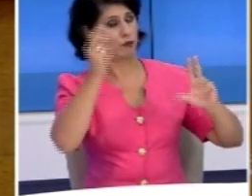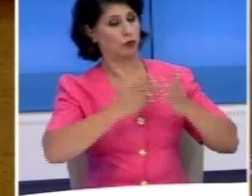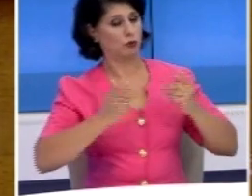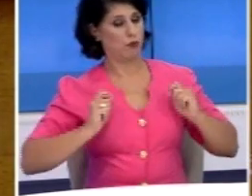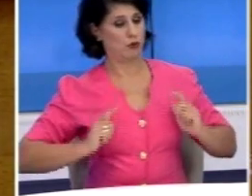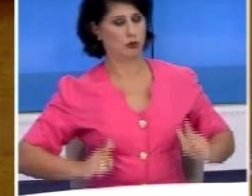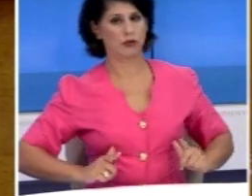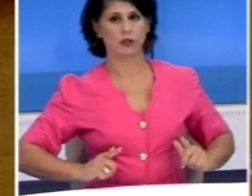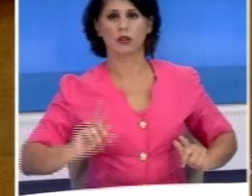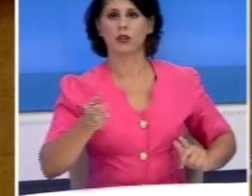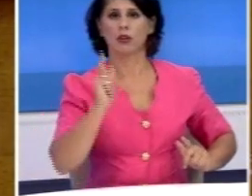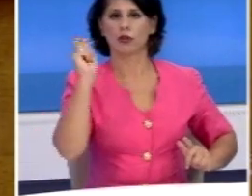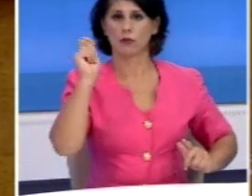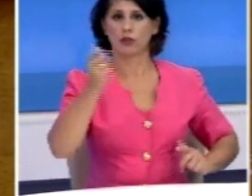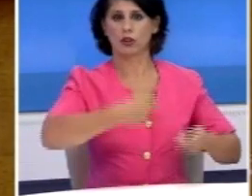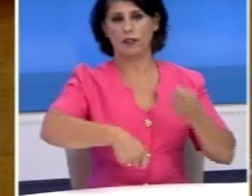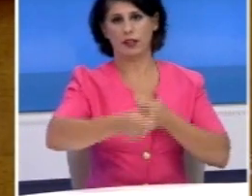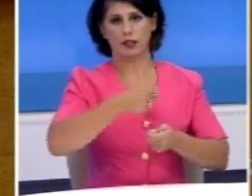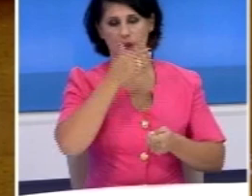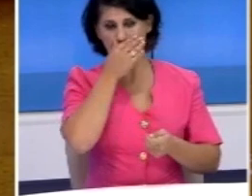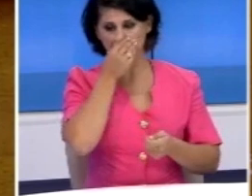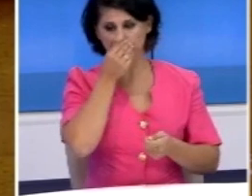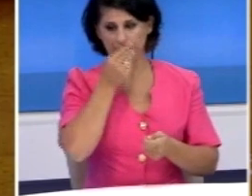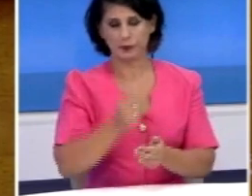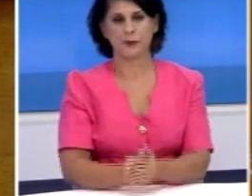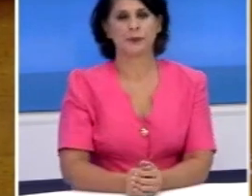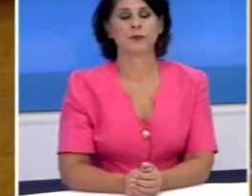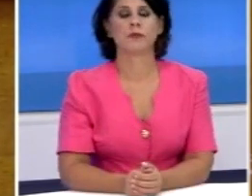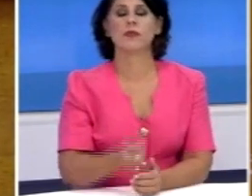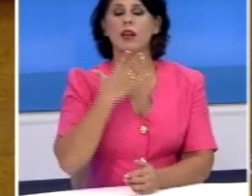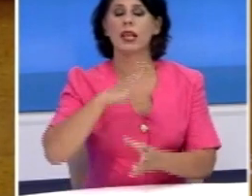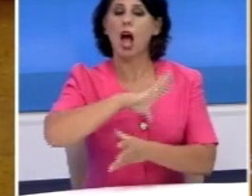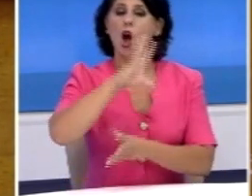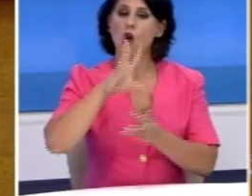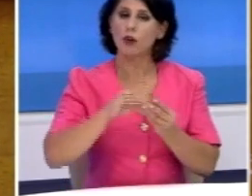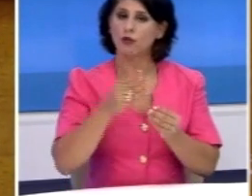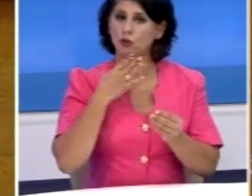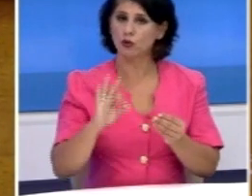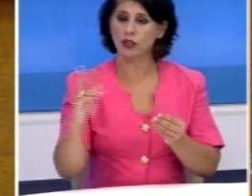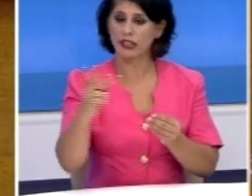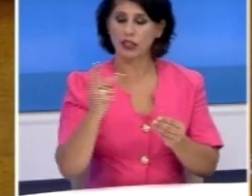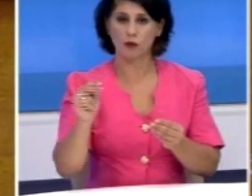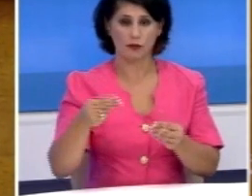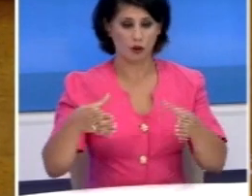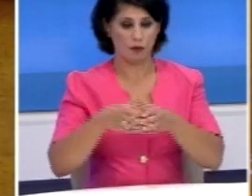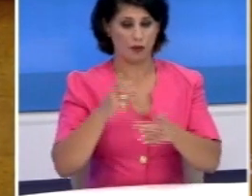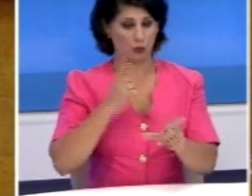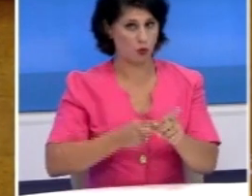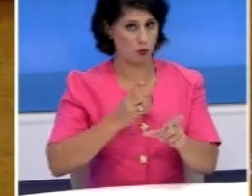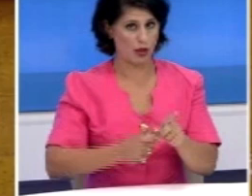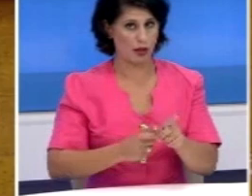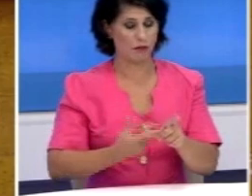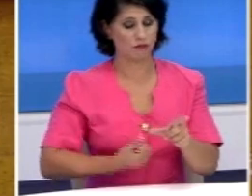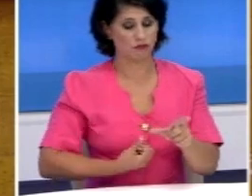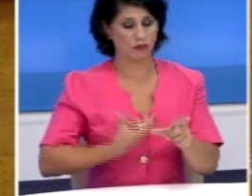κάθε είδους πολιτικών διαχειριστών τους. Για όλους αυτούς λοιπόν τους λόγους, η κοινοβουλευτική ομάδα του ΚΚΕ